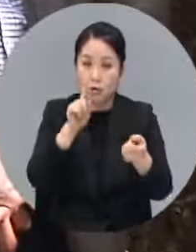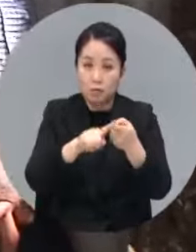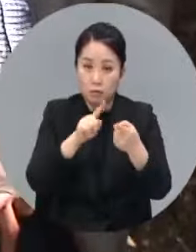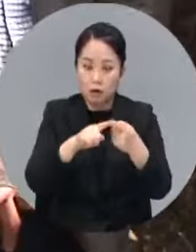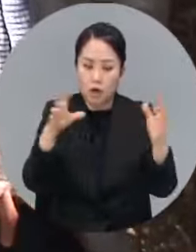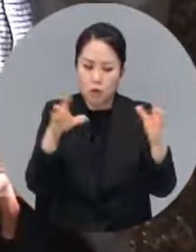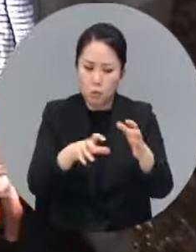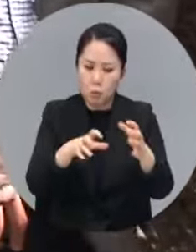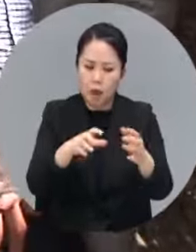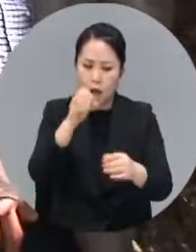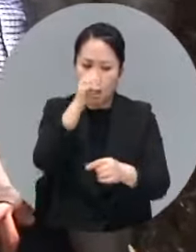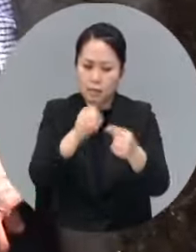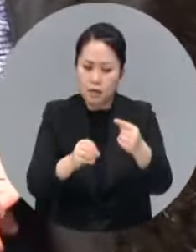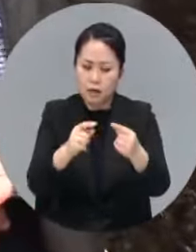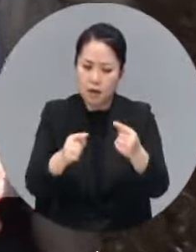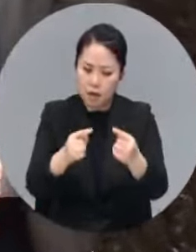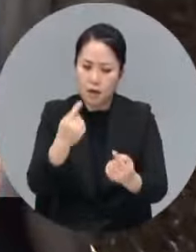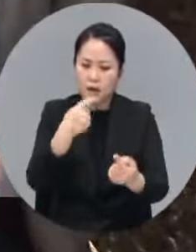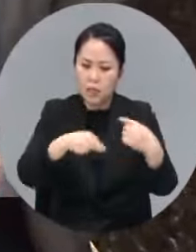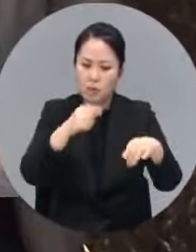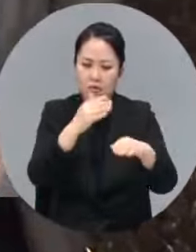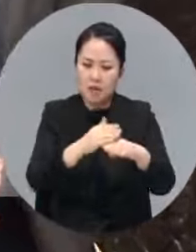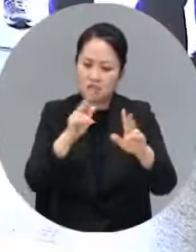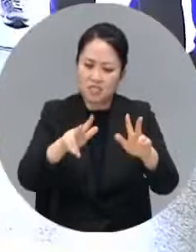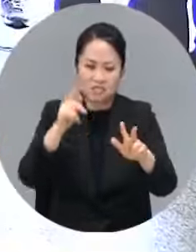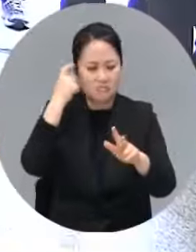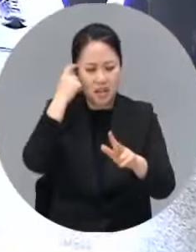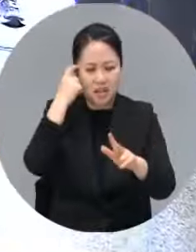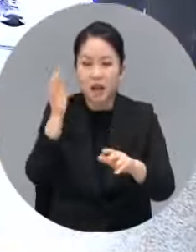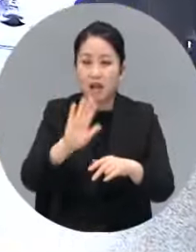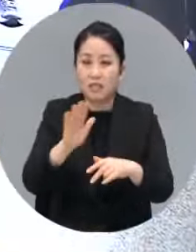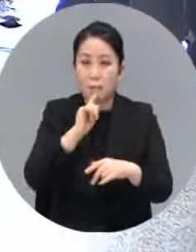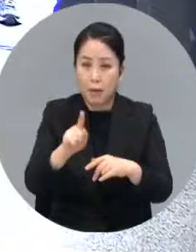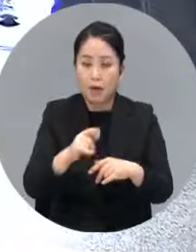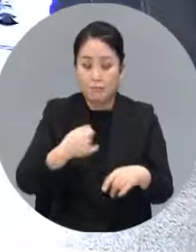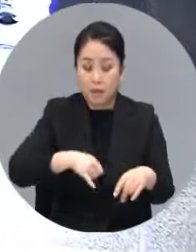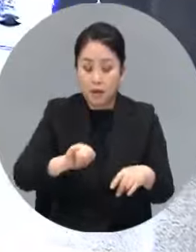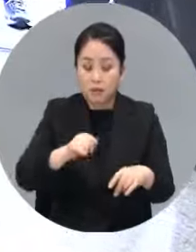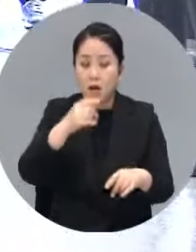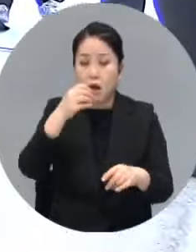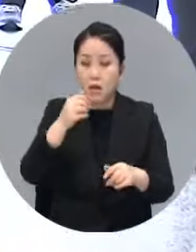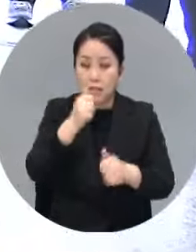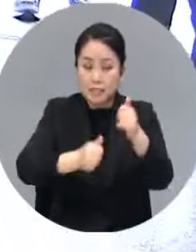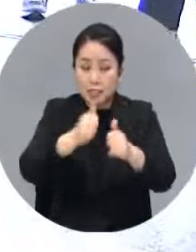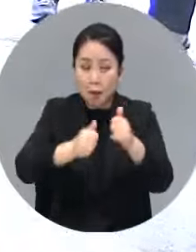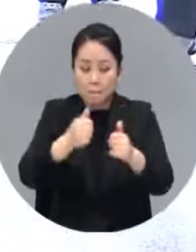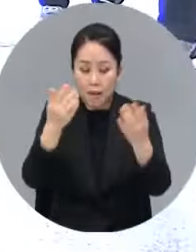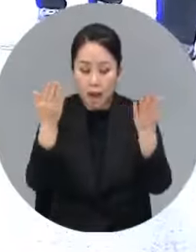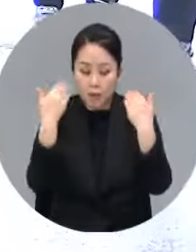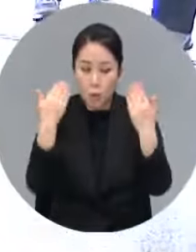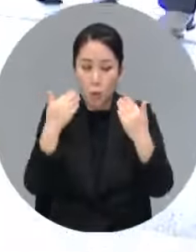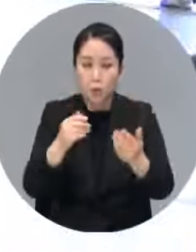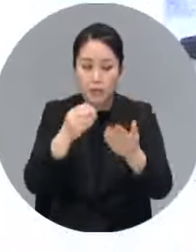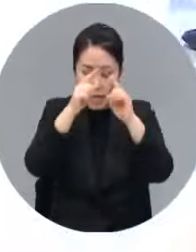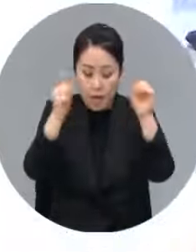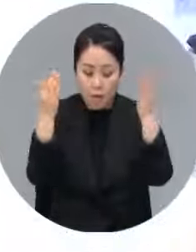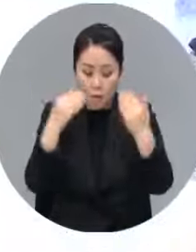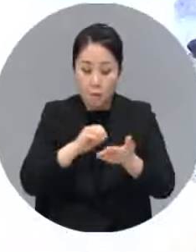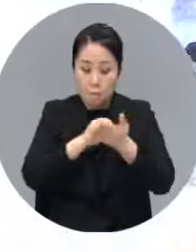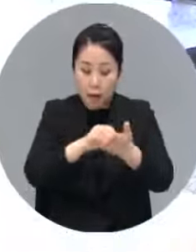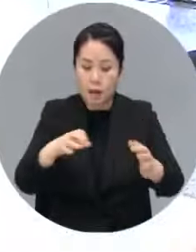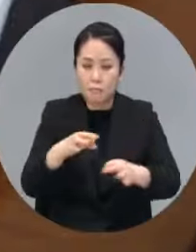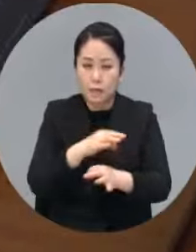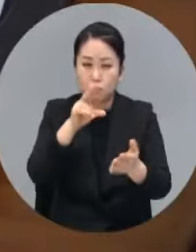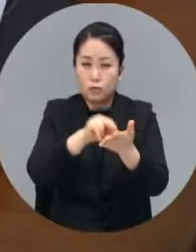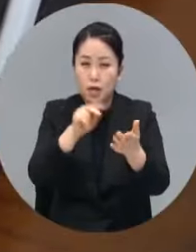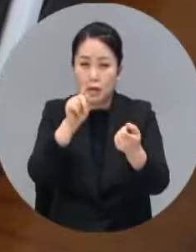지금 고민할 사안은 아니라고 답했습니다. 자녀 입시 비리 문제 등으로 항소심에서도 실형을 선고받은 조 전 장관이 전면에